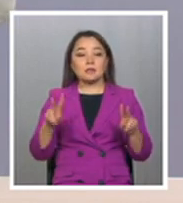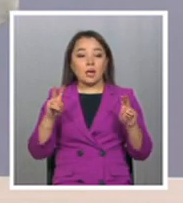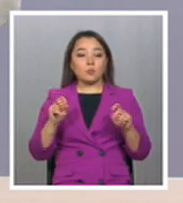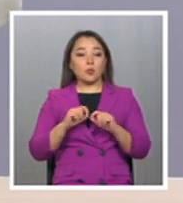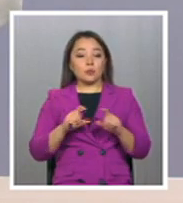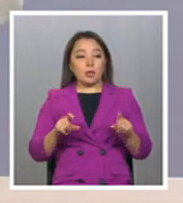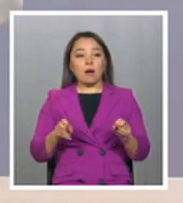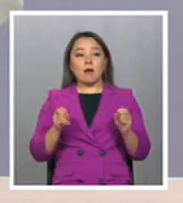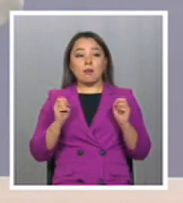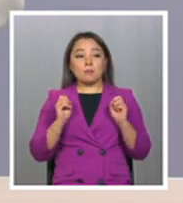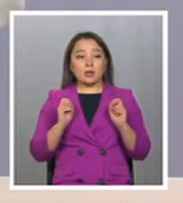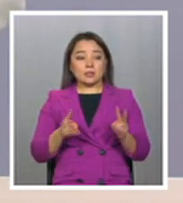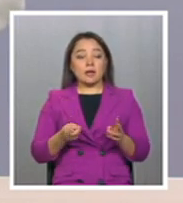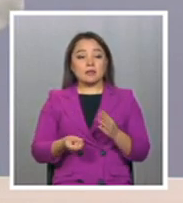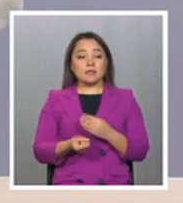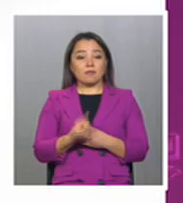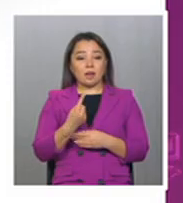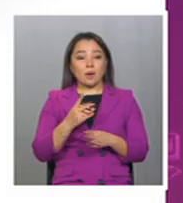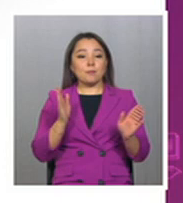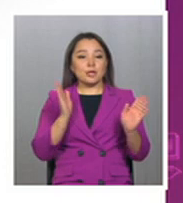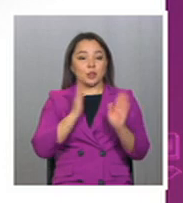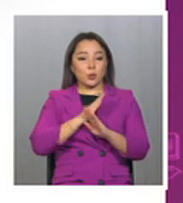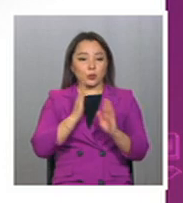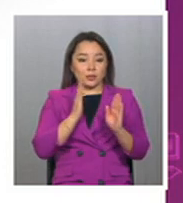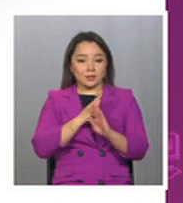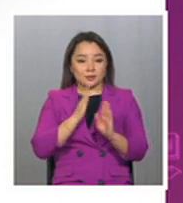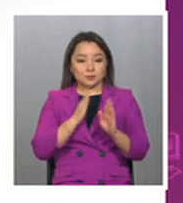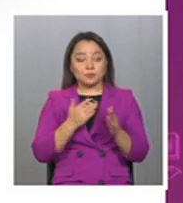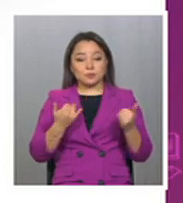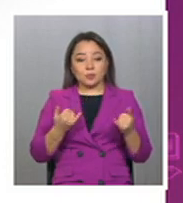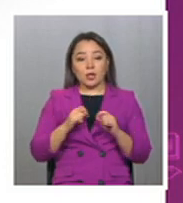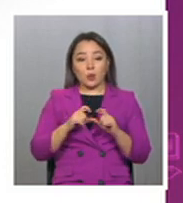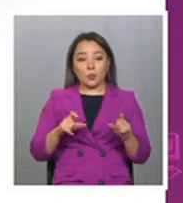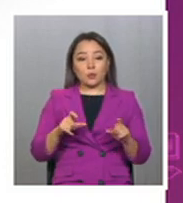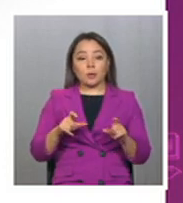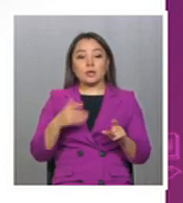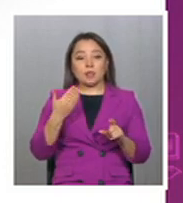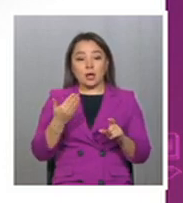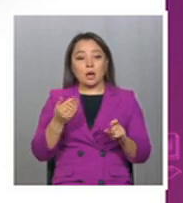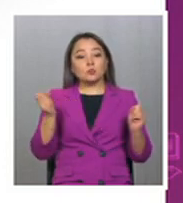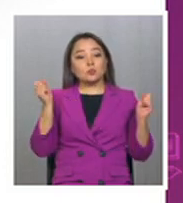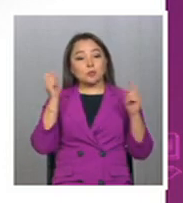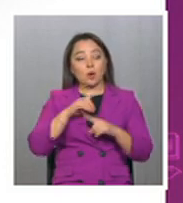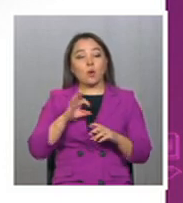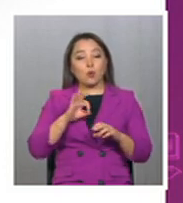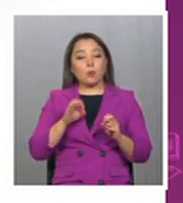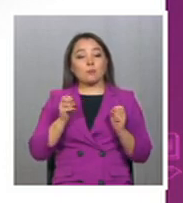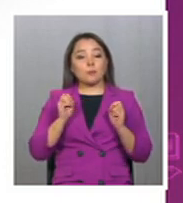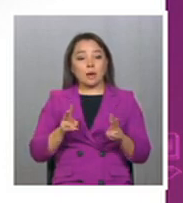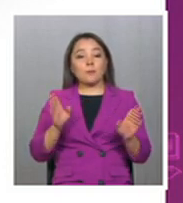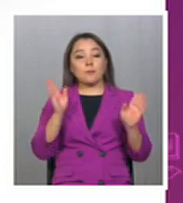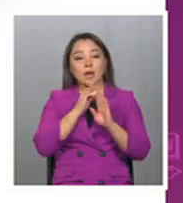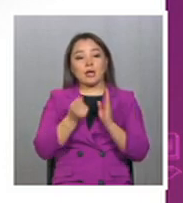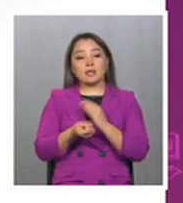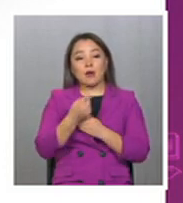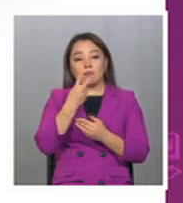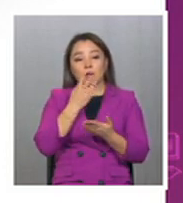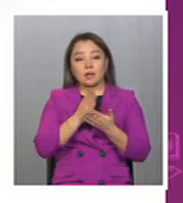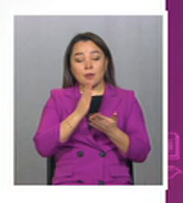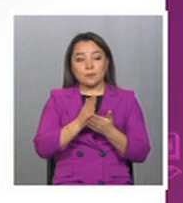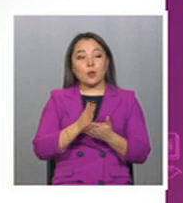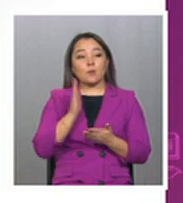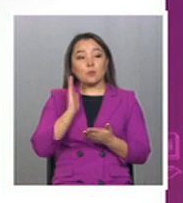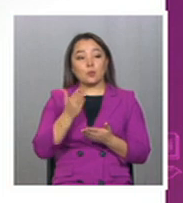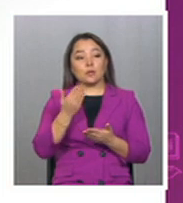– опасные явления природы. Сегодня на уроке вы узнаете об опасных природных явлениях,